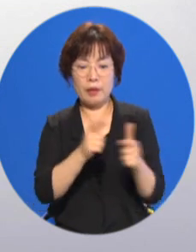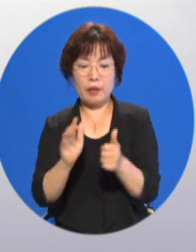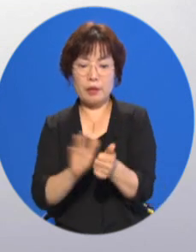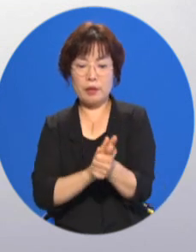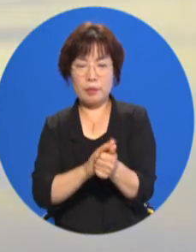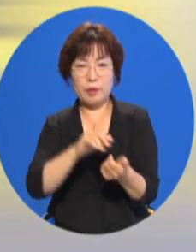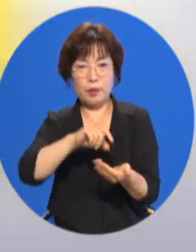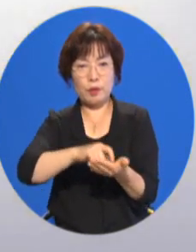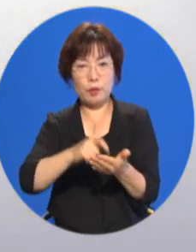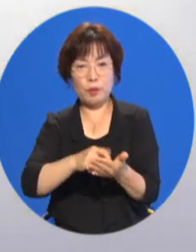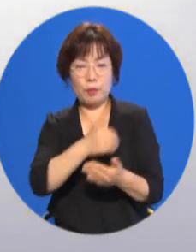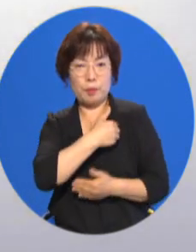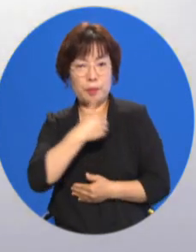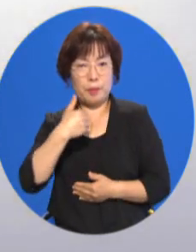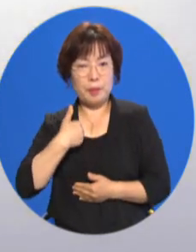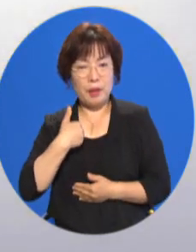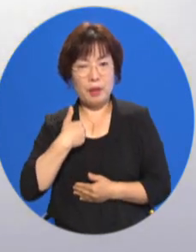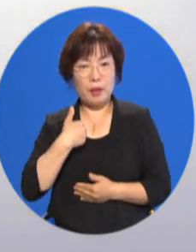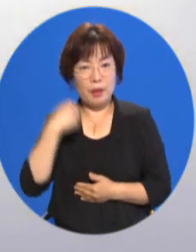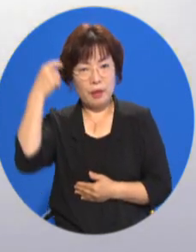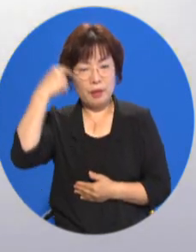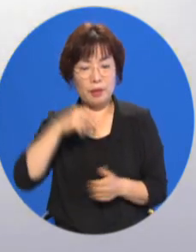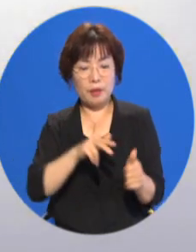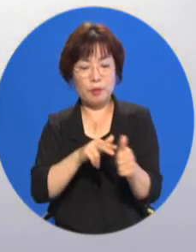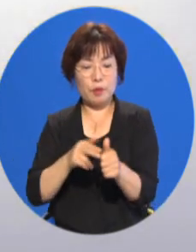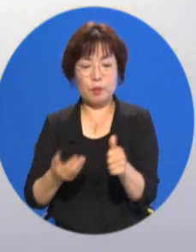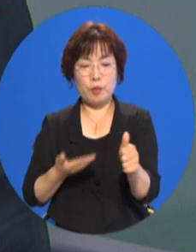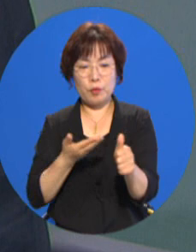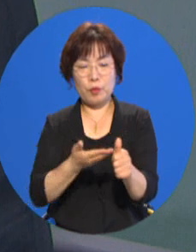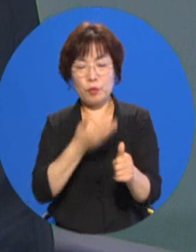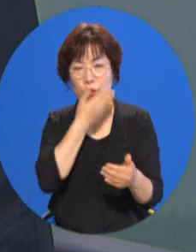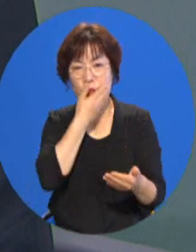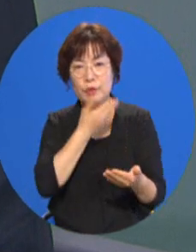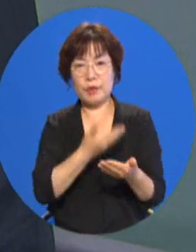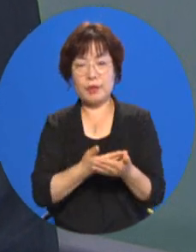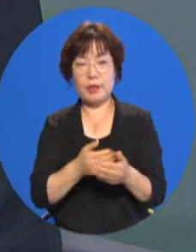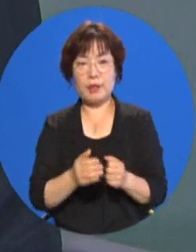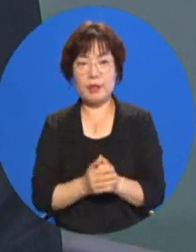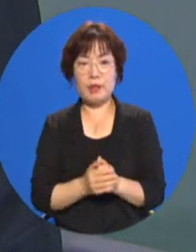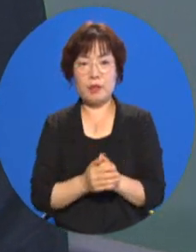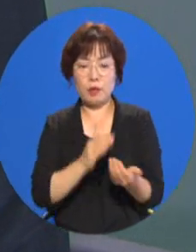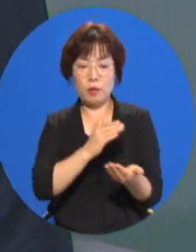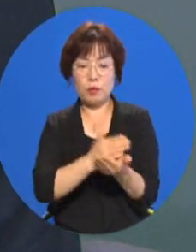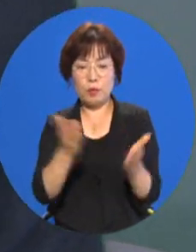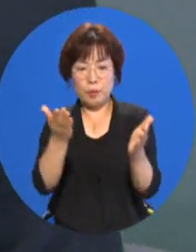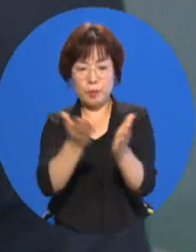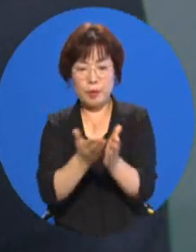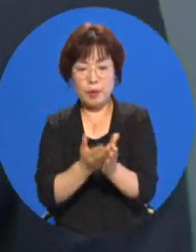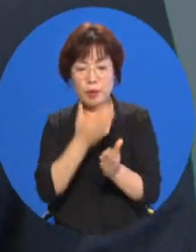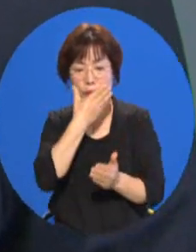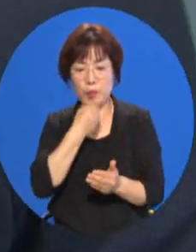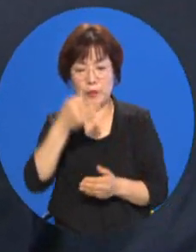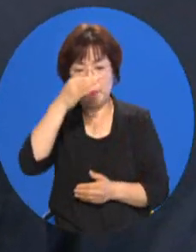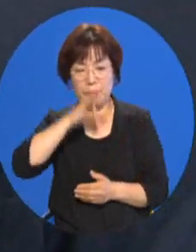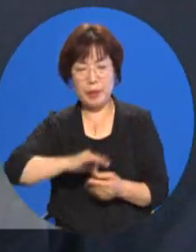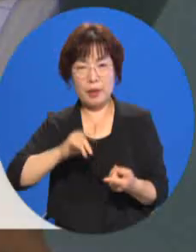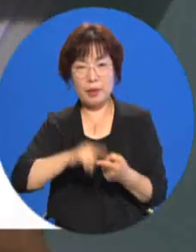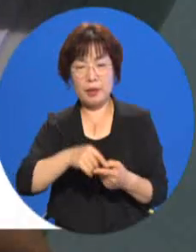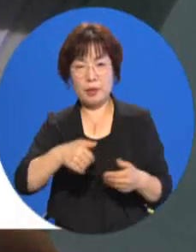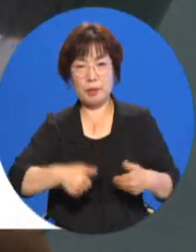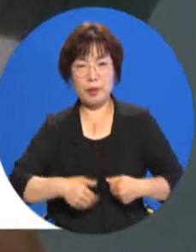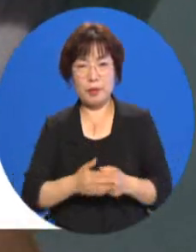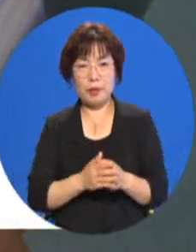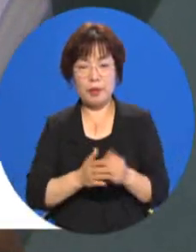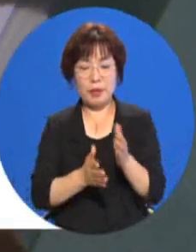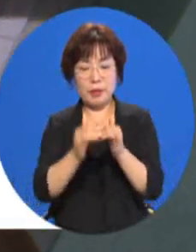혜택만큼 각자에 맞는 정보 제공도 중요해 보입니다. 복지의 종류에 맞춰 복지의 효율성도 요구돼